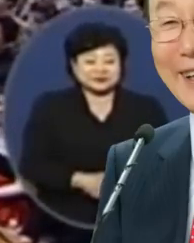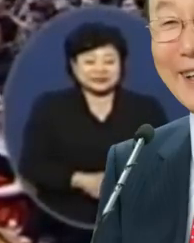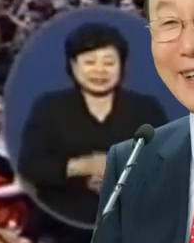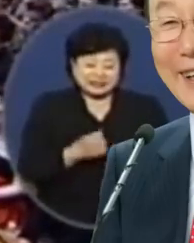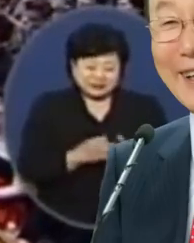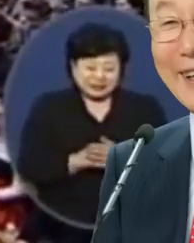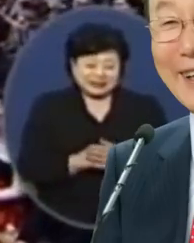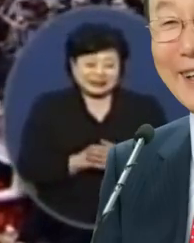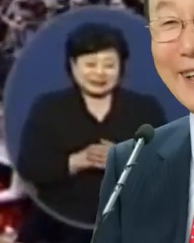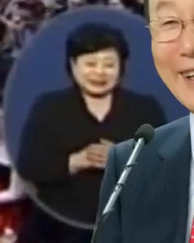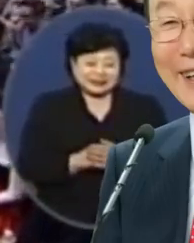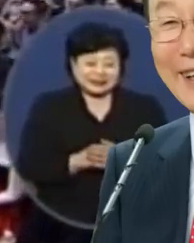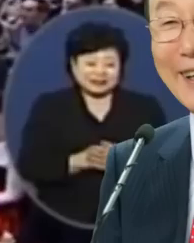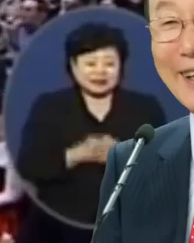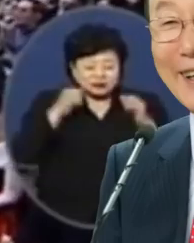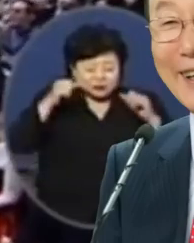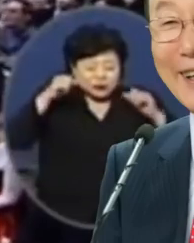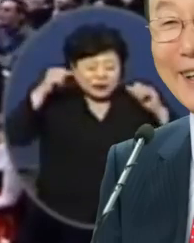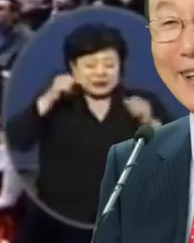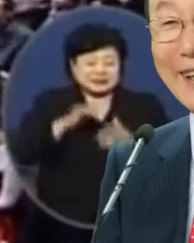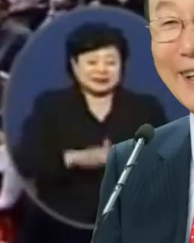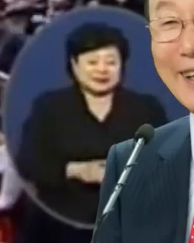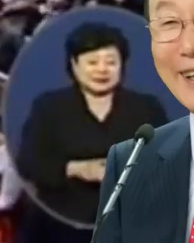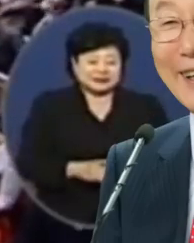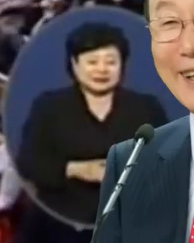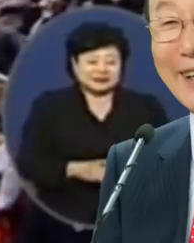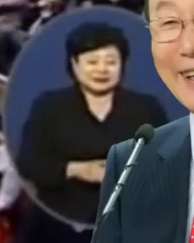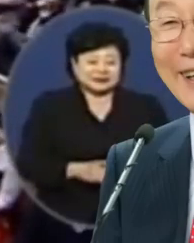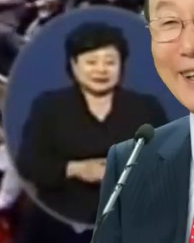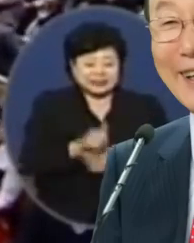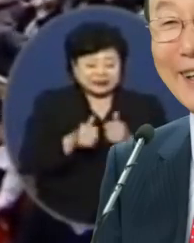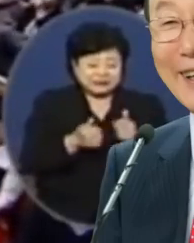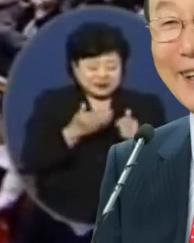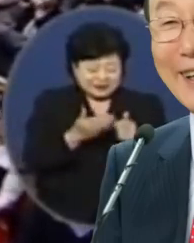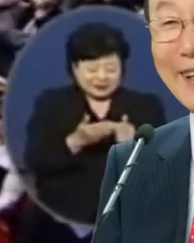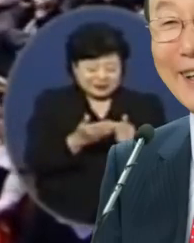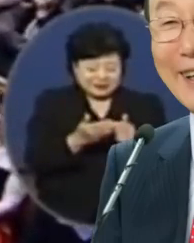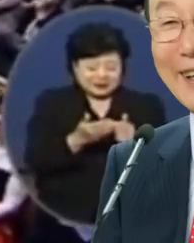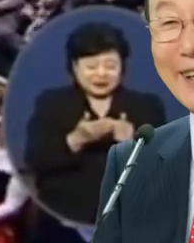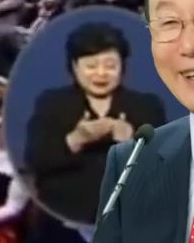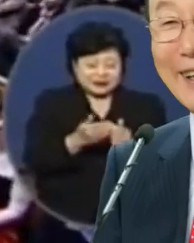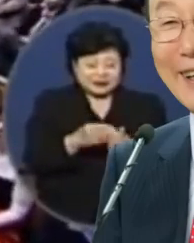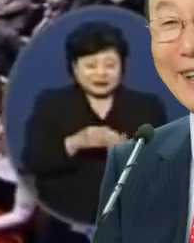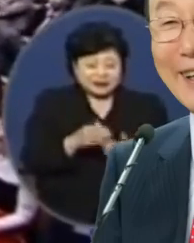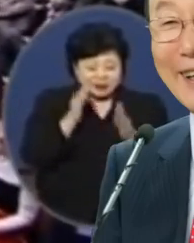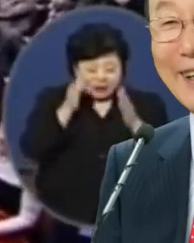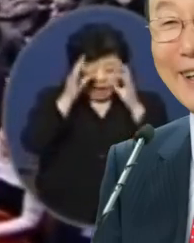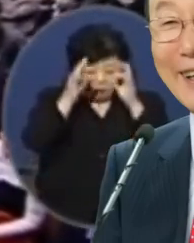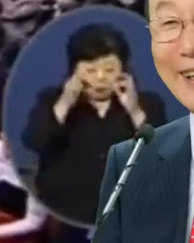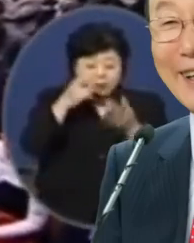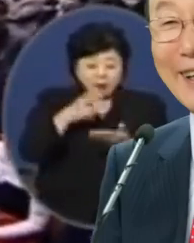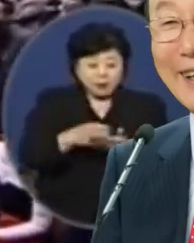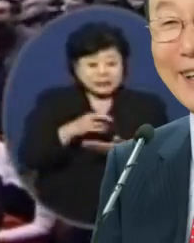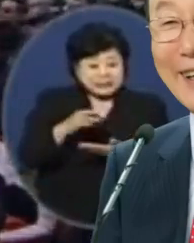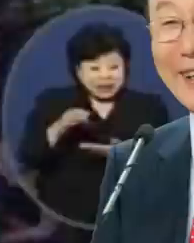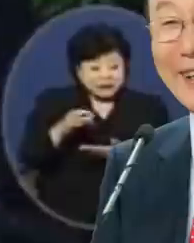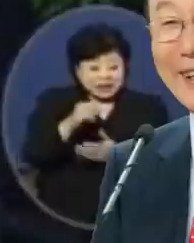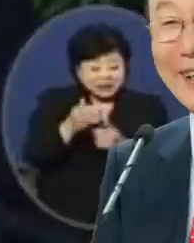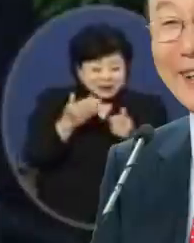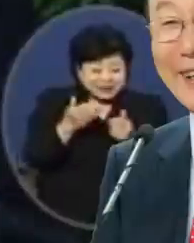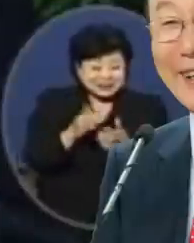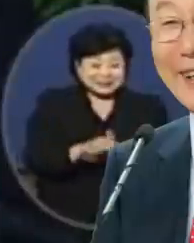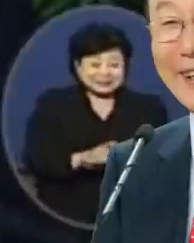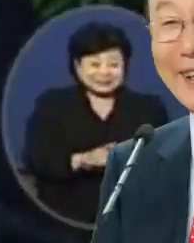그러므로 그렇게 운동하면서 저는 하나님께 바라봄의 법칙을 늘 사용했습니다.